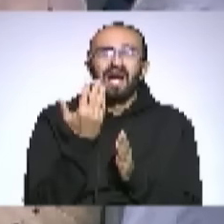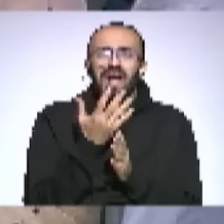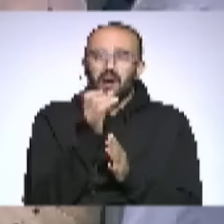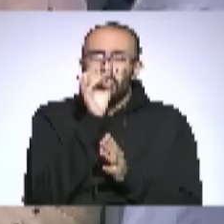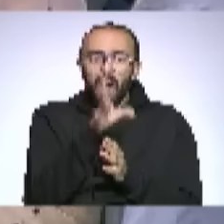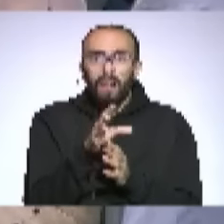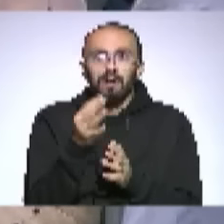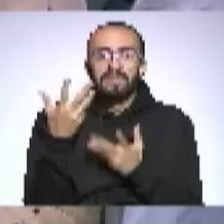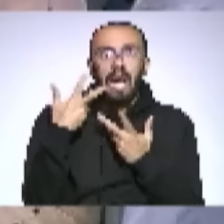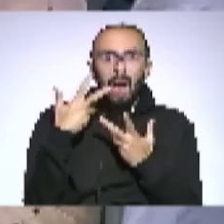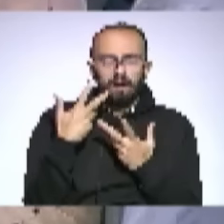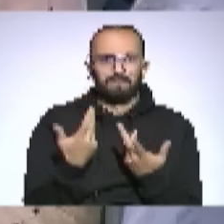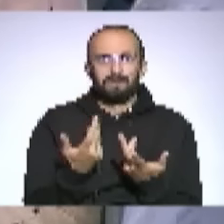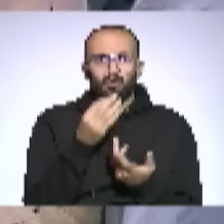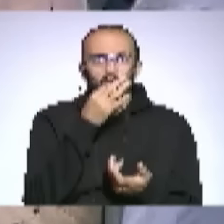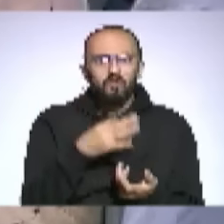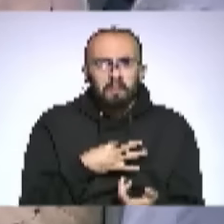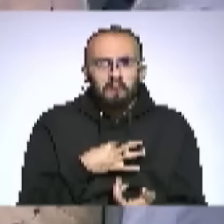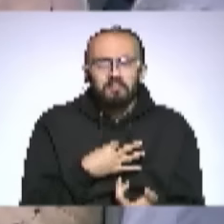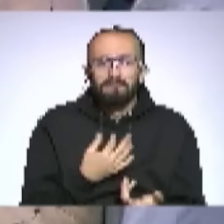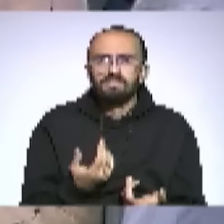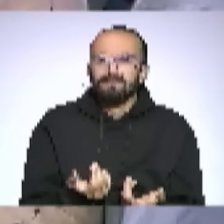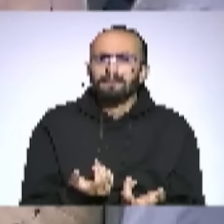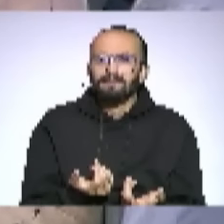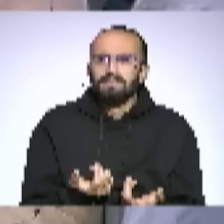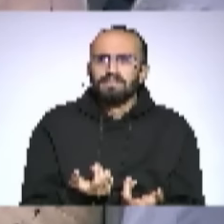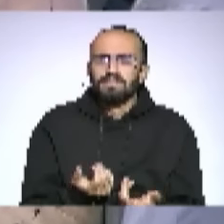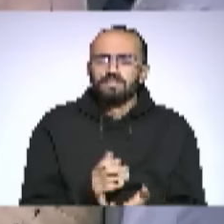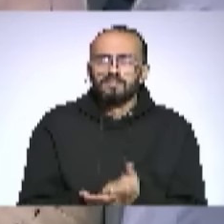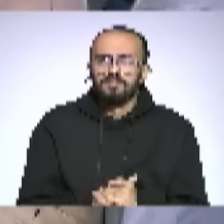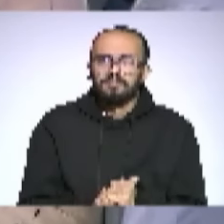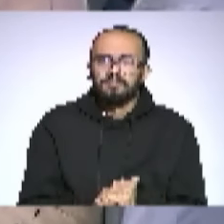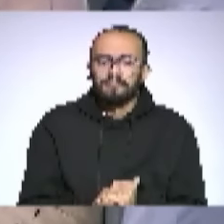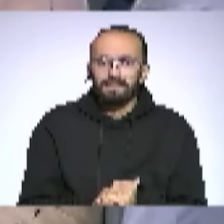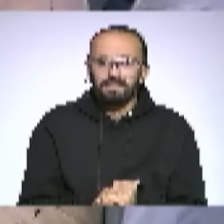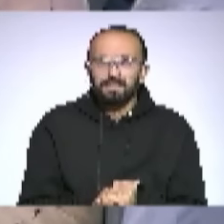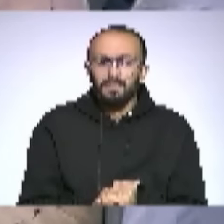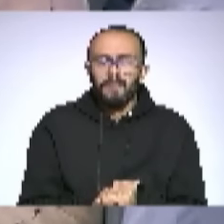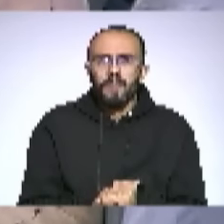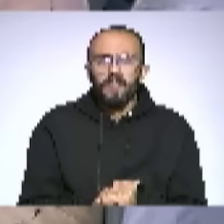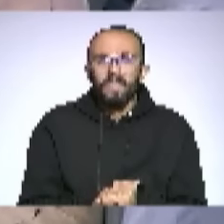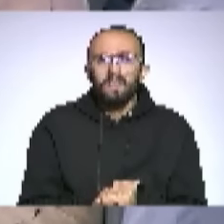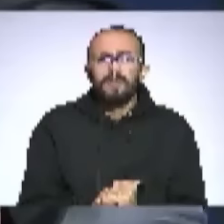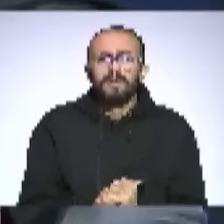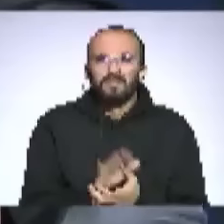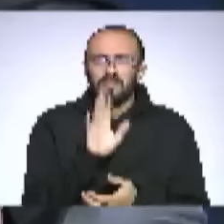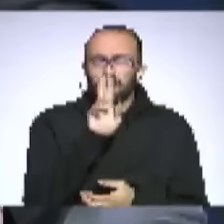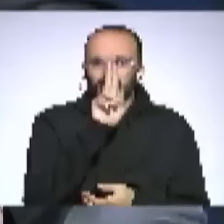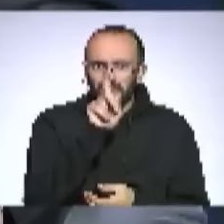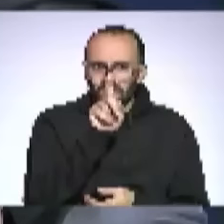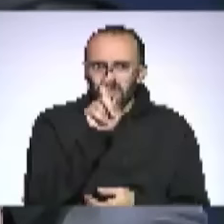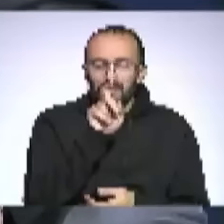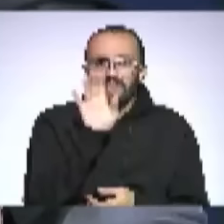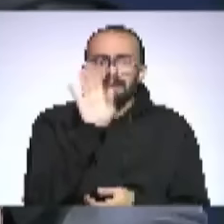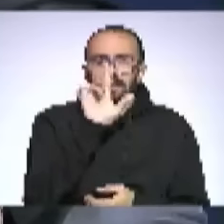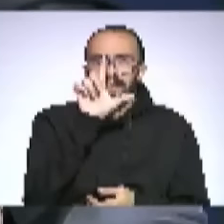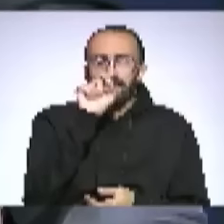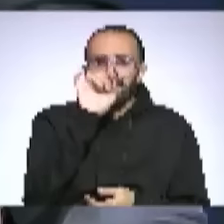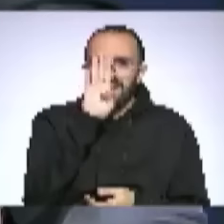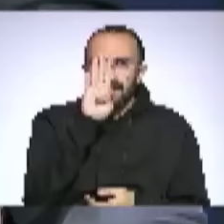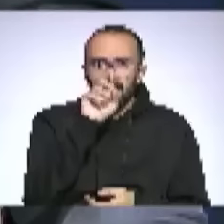الاسباب صوته عي عل شتمني تمام ق قيمه سلف سلف سانيه بس يا حبيبتي سلفك